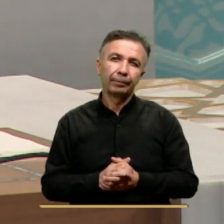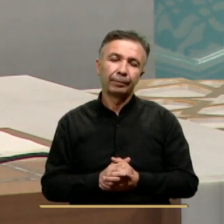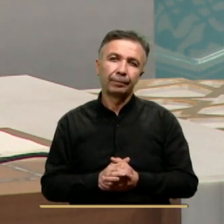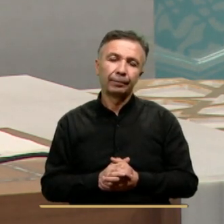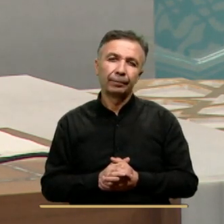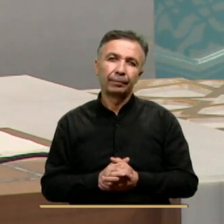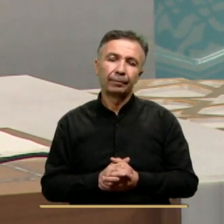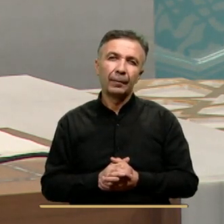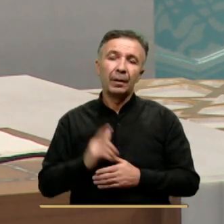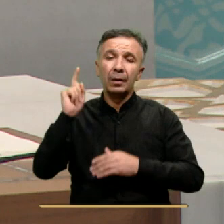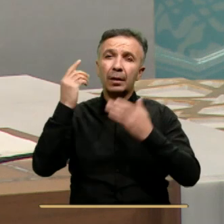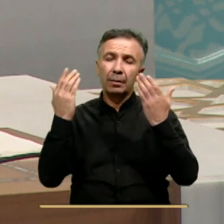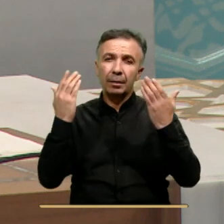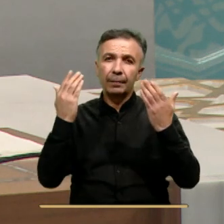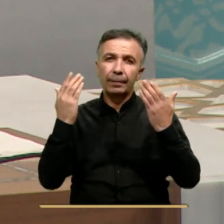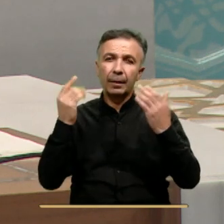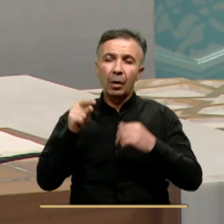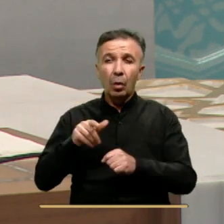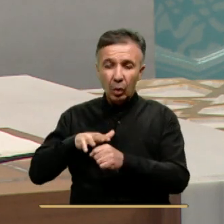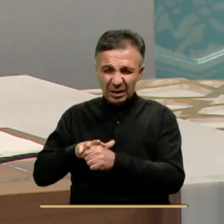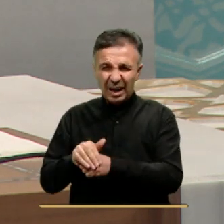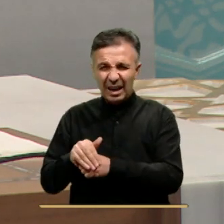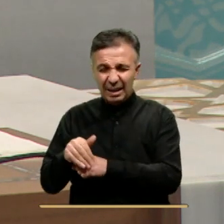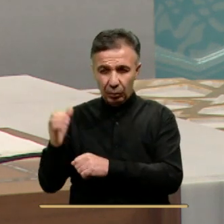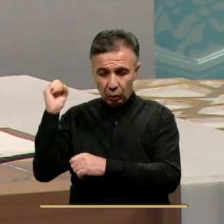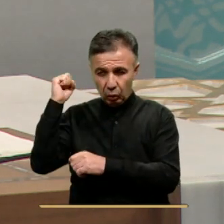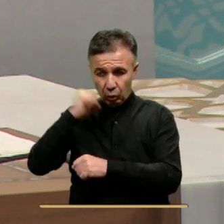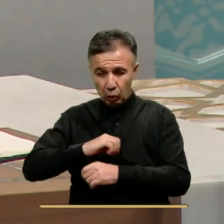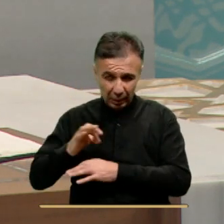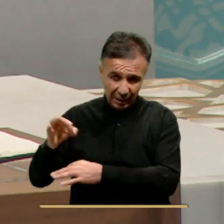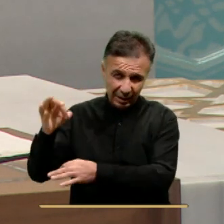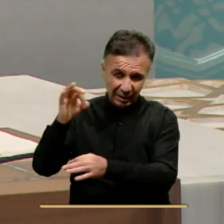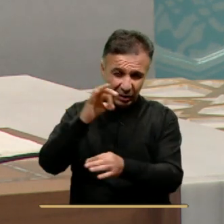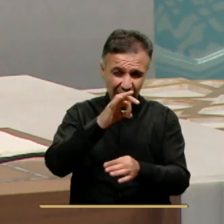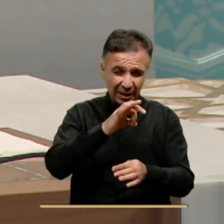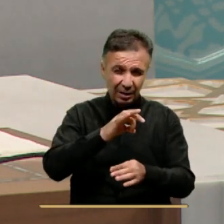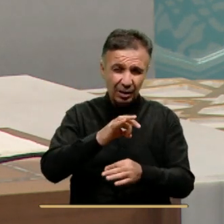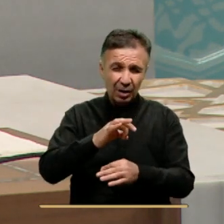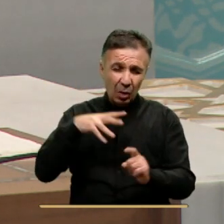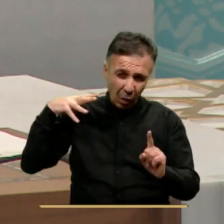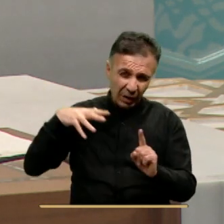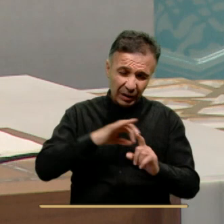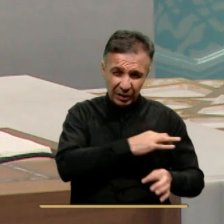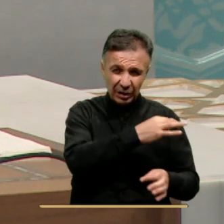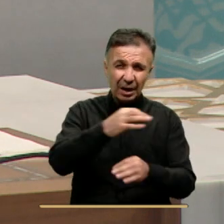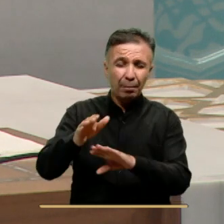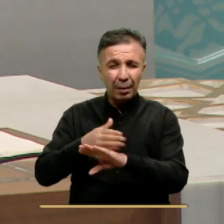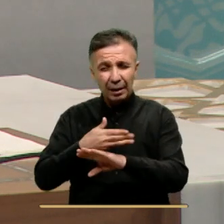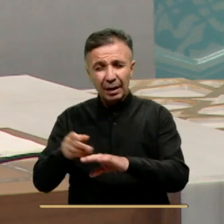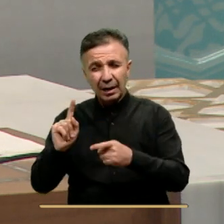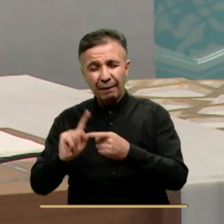Rab Ya Rabbi o zalimleri o Düşmanların o işgalcilerin mallarını ve